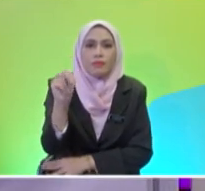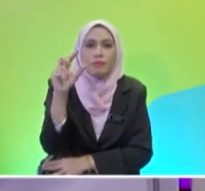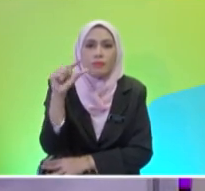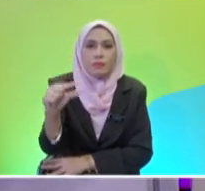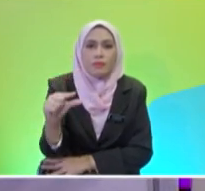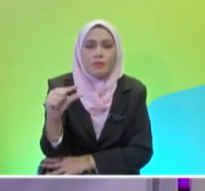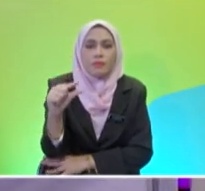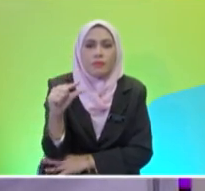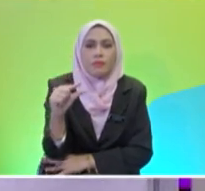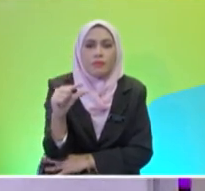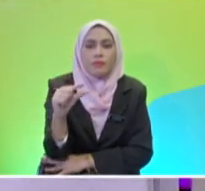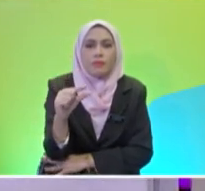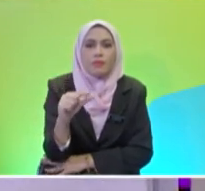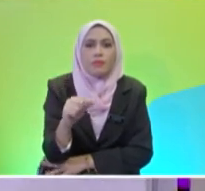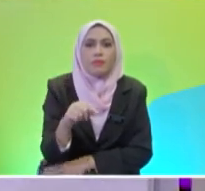B-A-N-G. Bang.